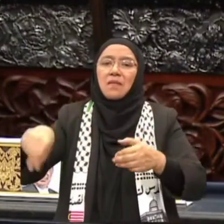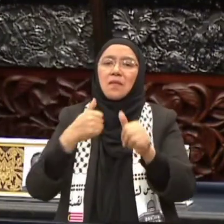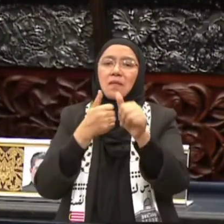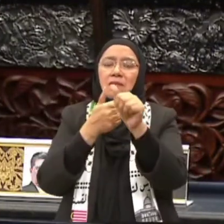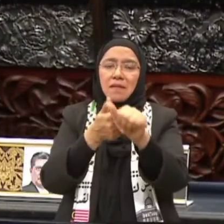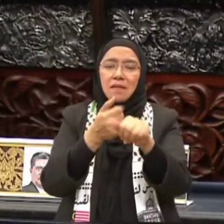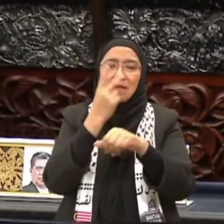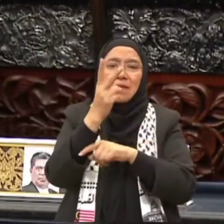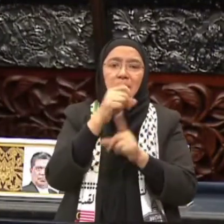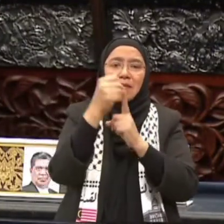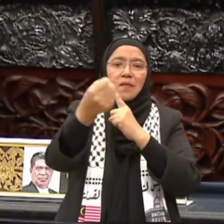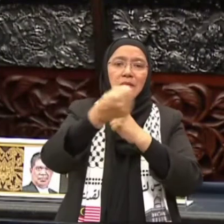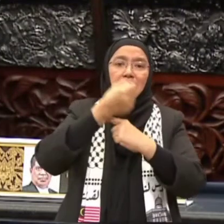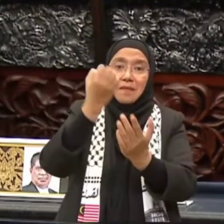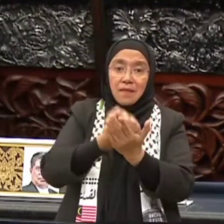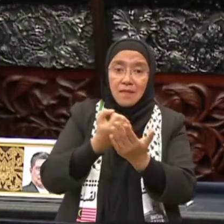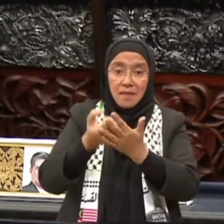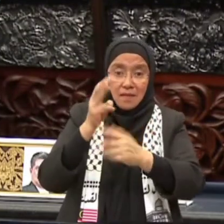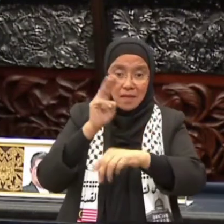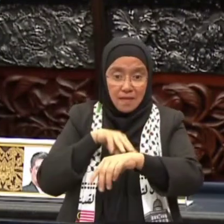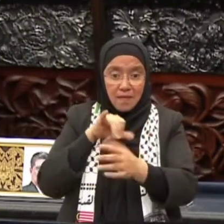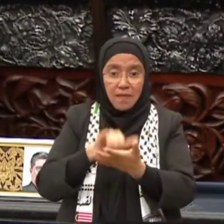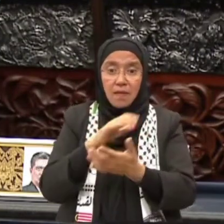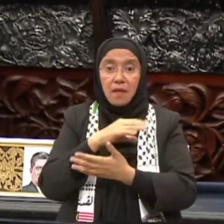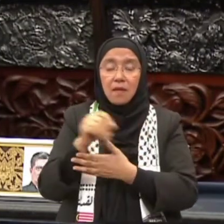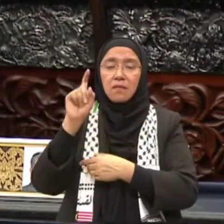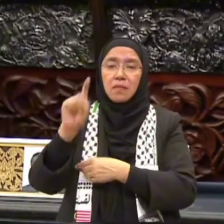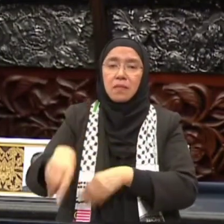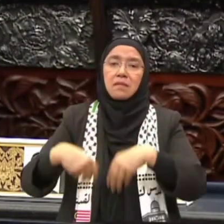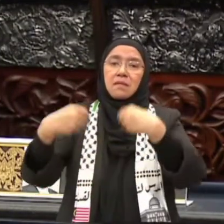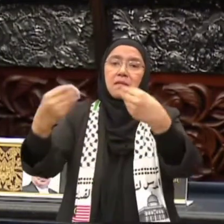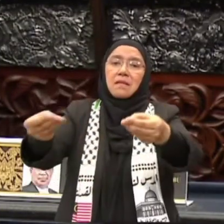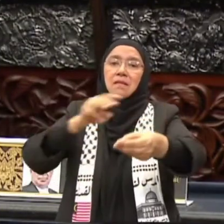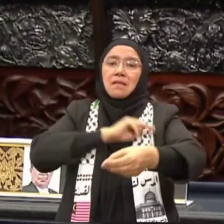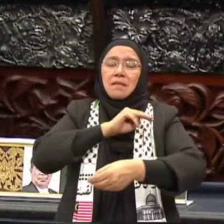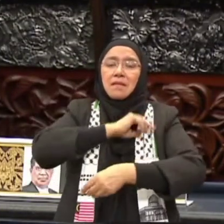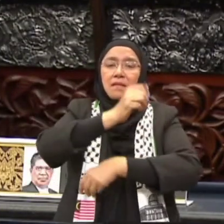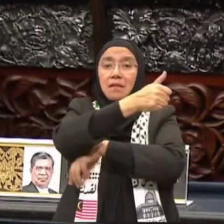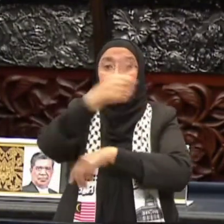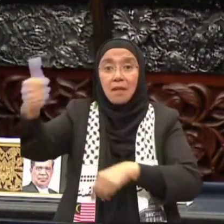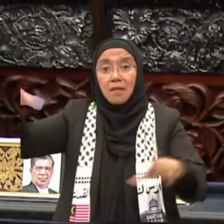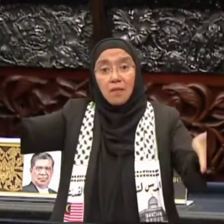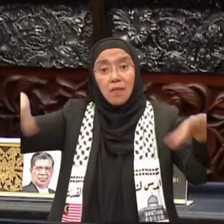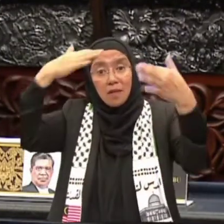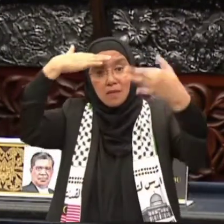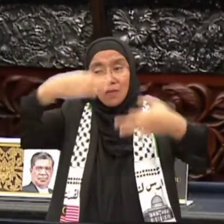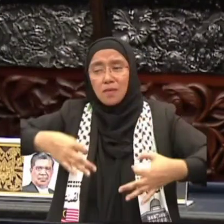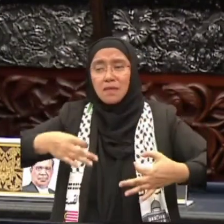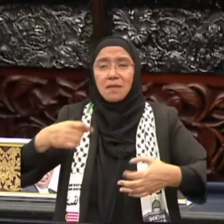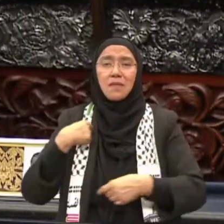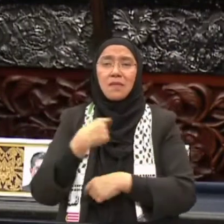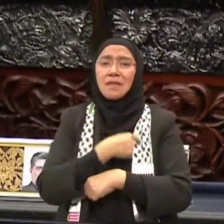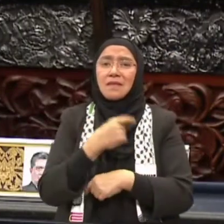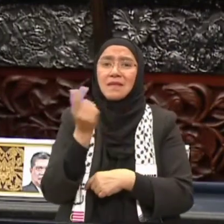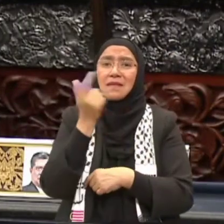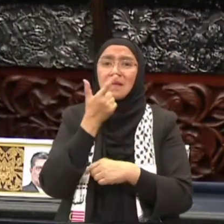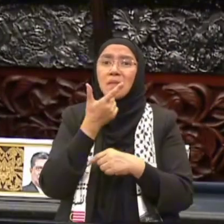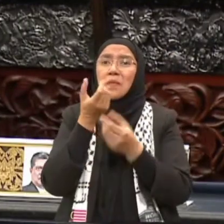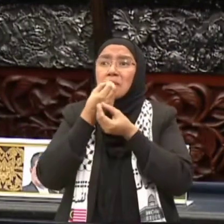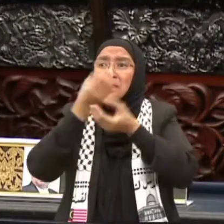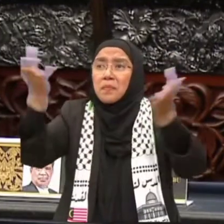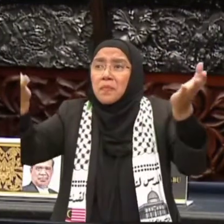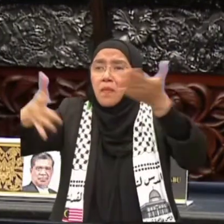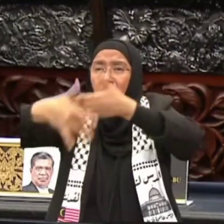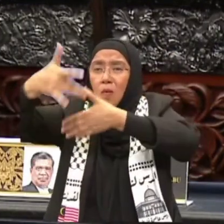itu sewajarnya diserahkan kepada Jemaah Menteri untuk buat keputusan, kerana kita tak nak sebut awal